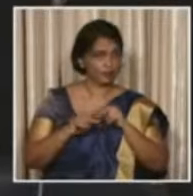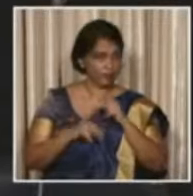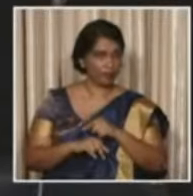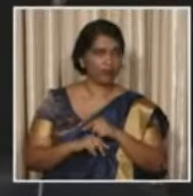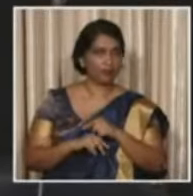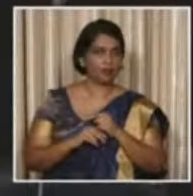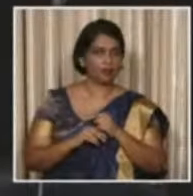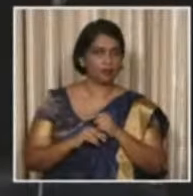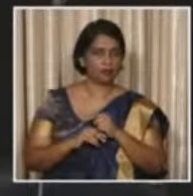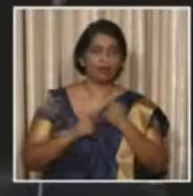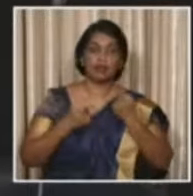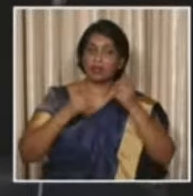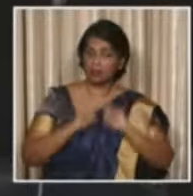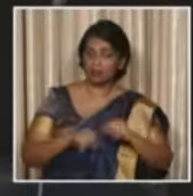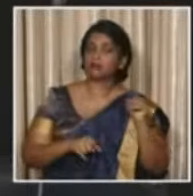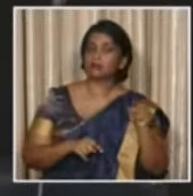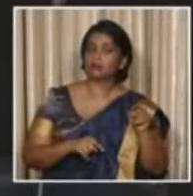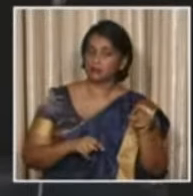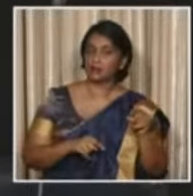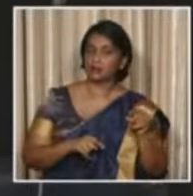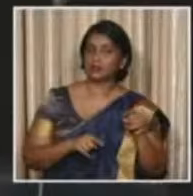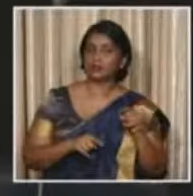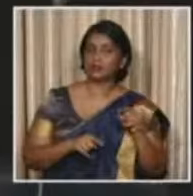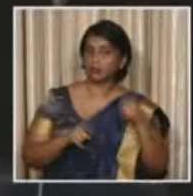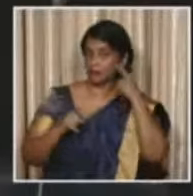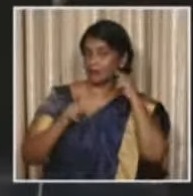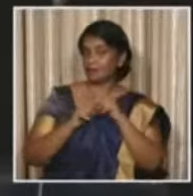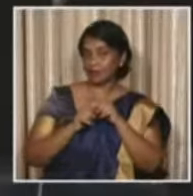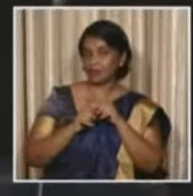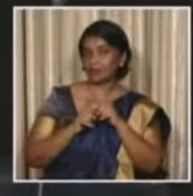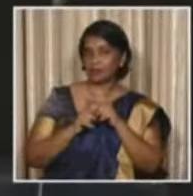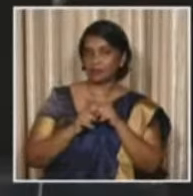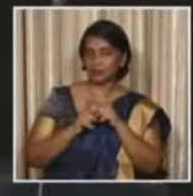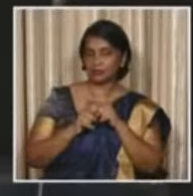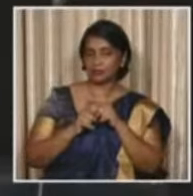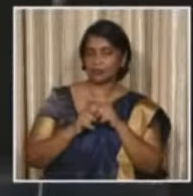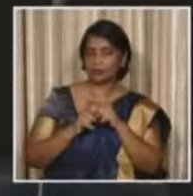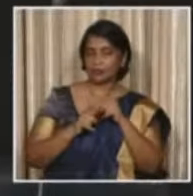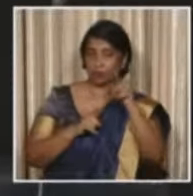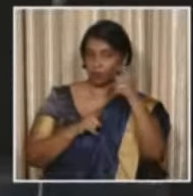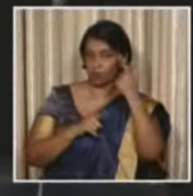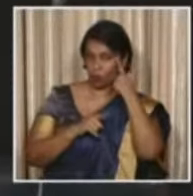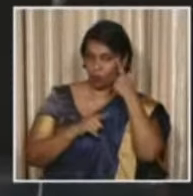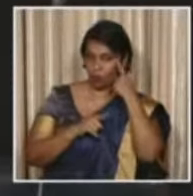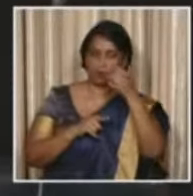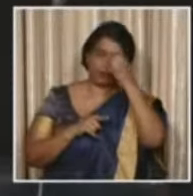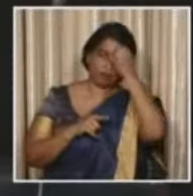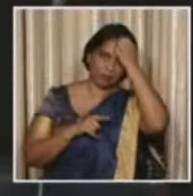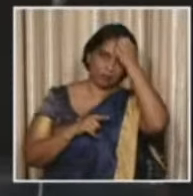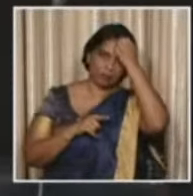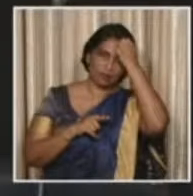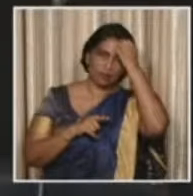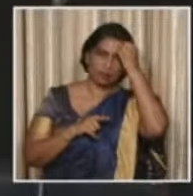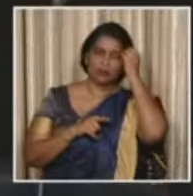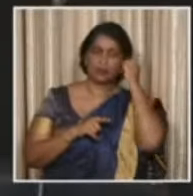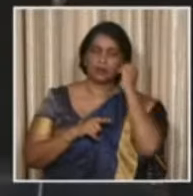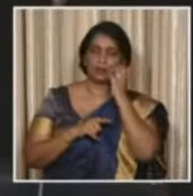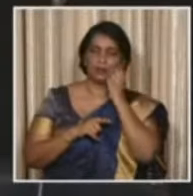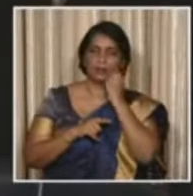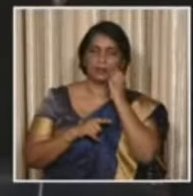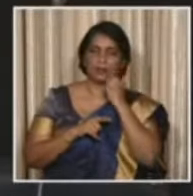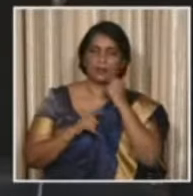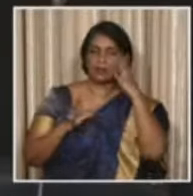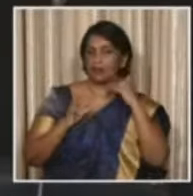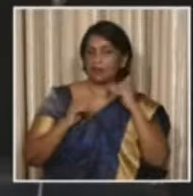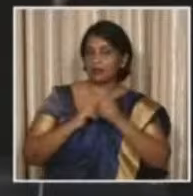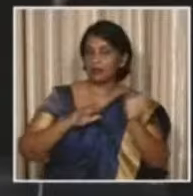ඊළඟට අනික් කාරණේ තමයි මේ expenditure cap එකේදී මතක තියාගන්න ඔබතුමා හොඳටම මේක දන්නවා මේ debt sustainability analysis එක අමතක කරලා